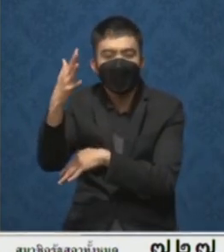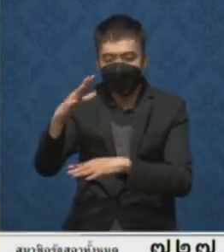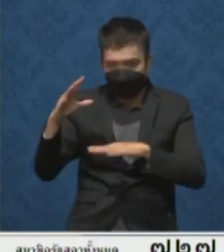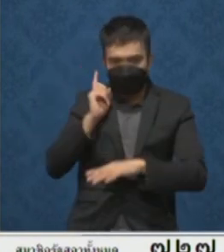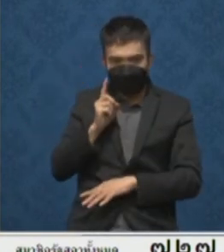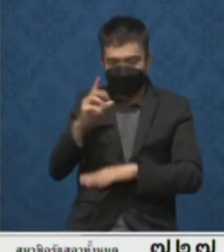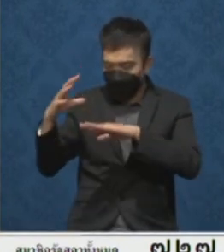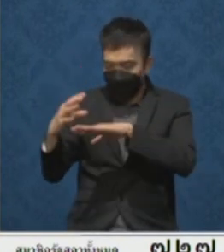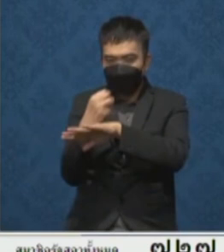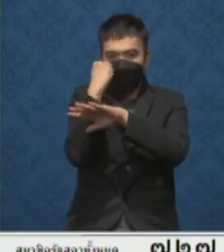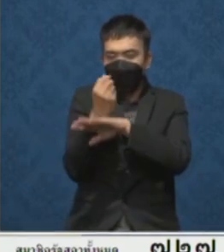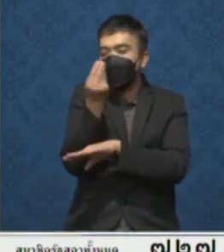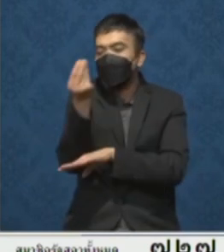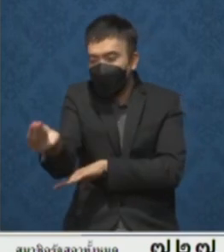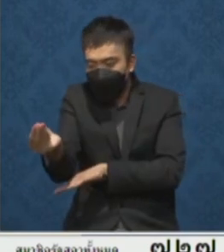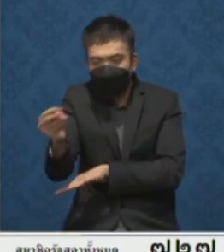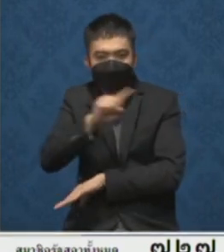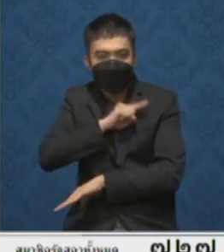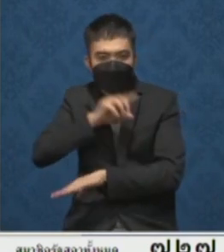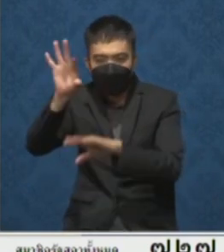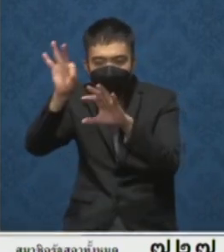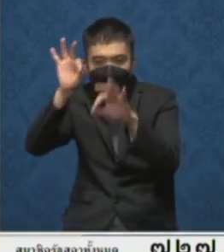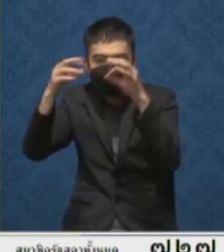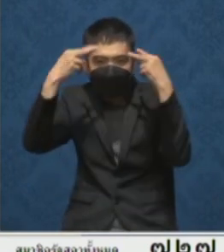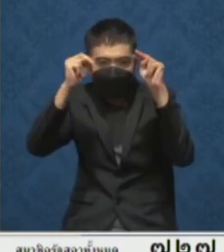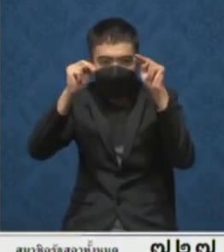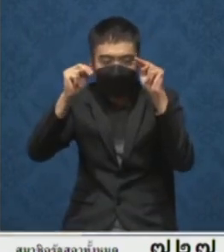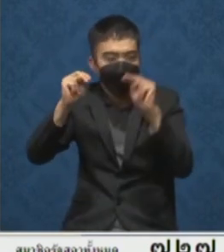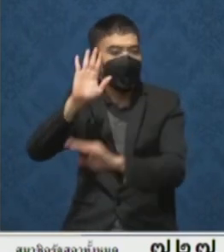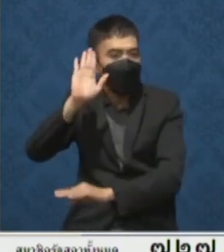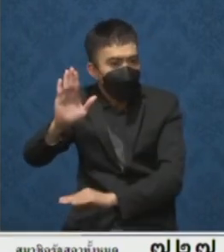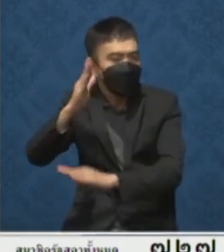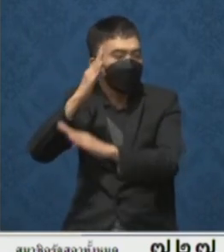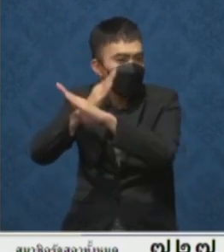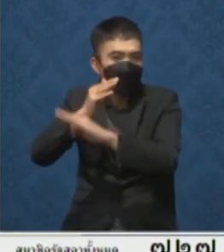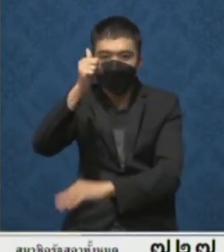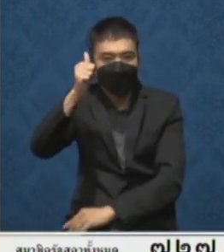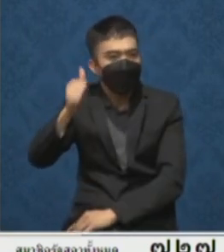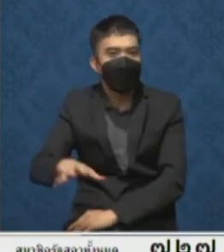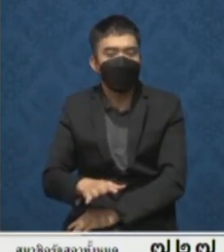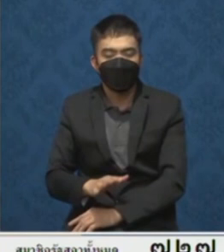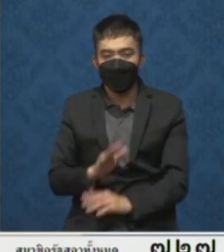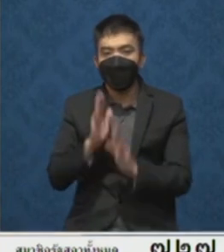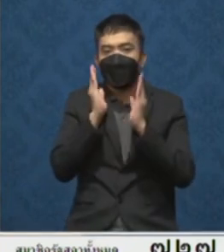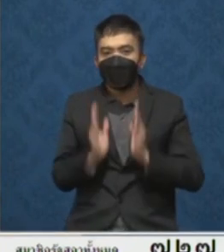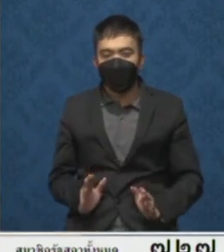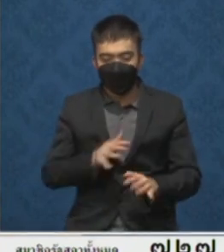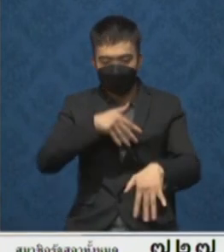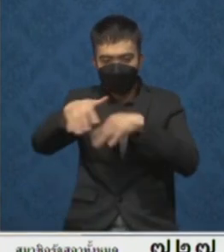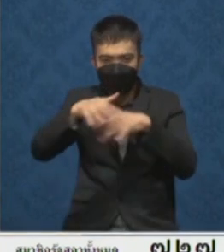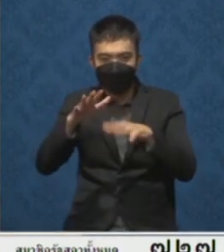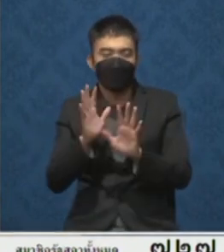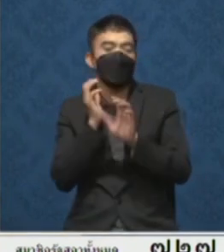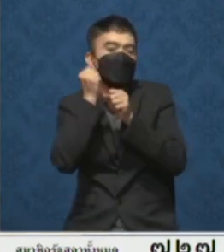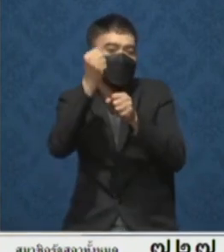การเลือกนายกรัฐมนตรีใช่ไหมคะท่านประธานอันที่จริงนะคะท่านประธานคะเราไม่ต้องให้พี่น้องประชาชนมากดดันหรือโจมตี